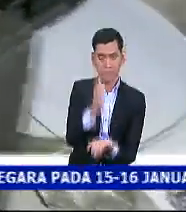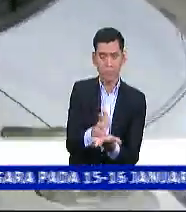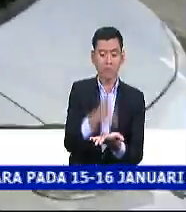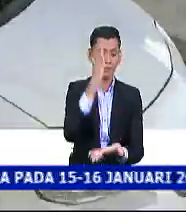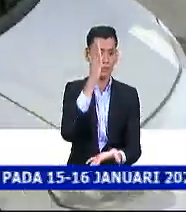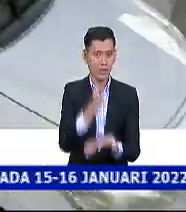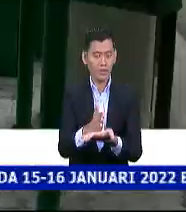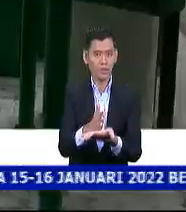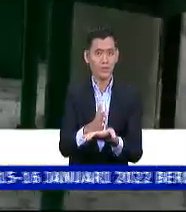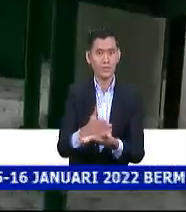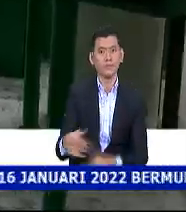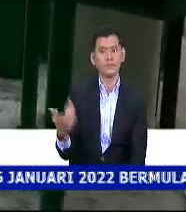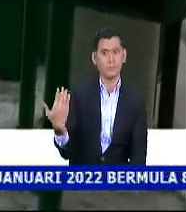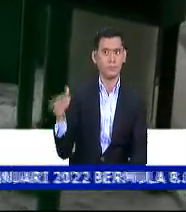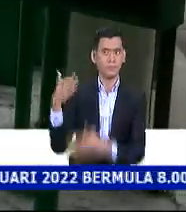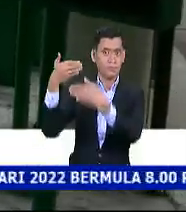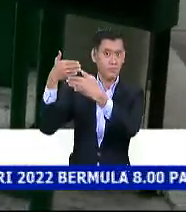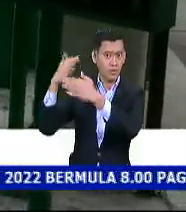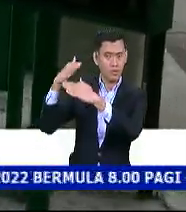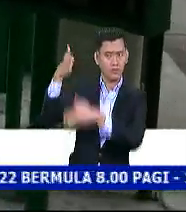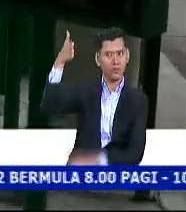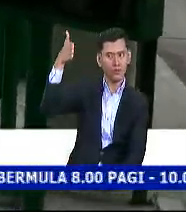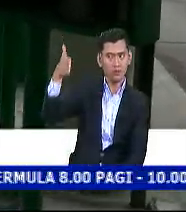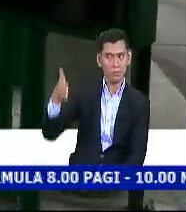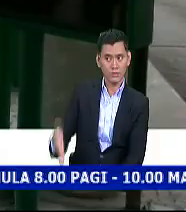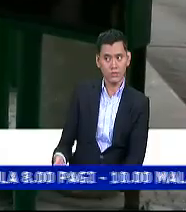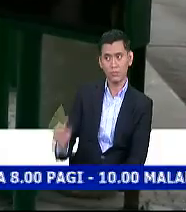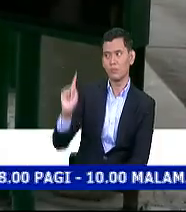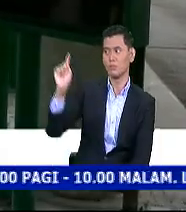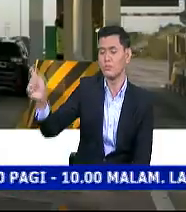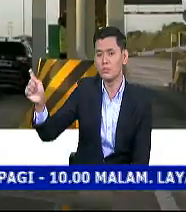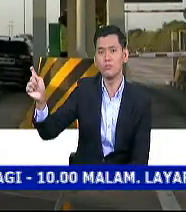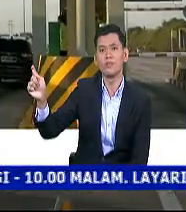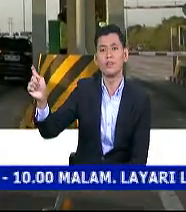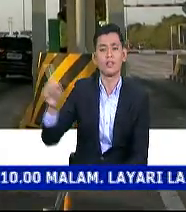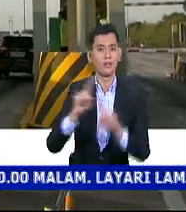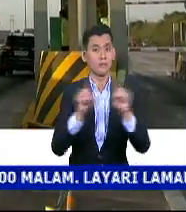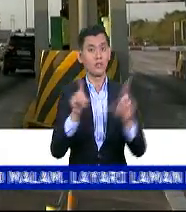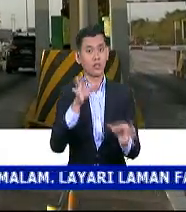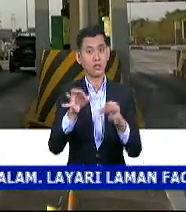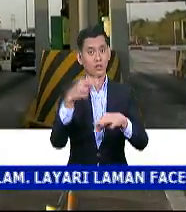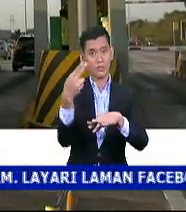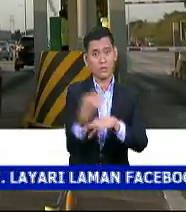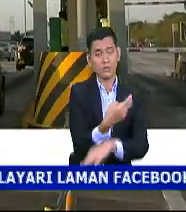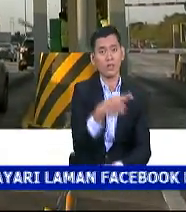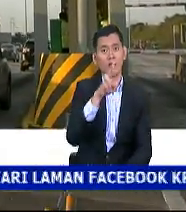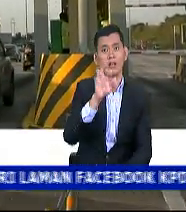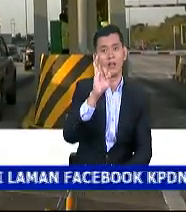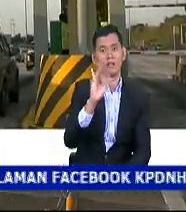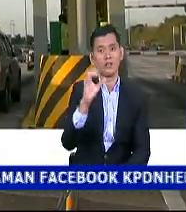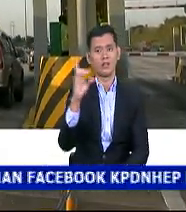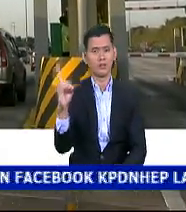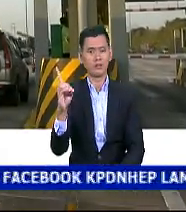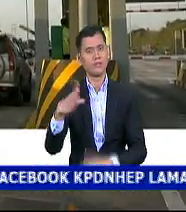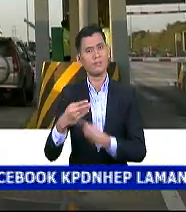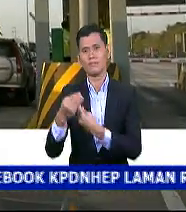tingkap, kena scan, kan? Tapi kalau pakai RFID ni, saya macam smooth saja dia.